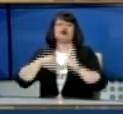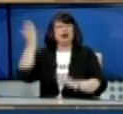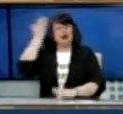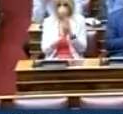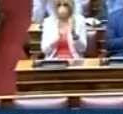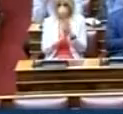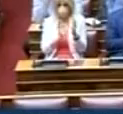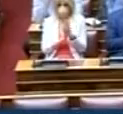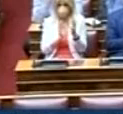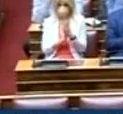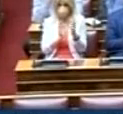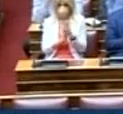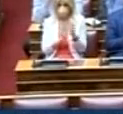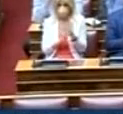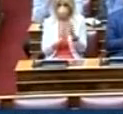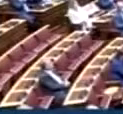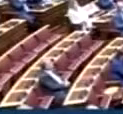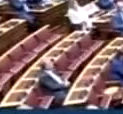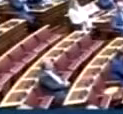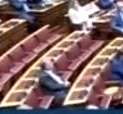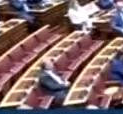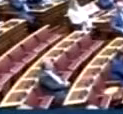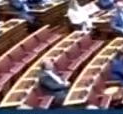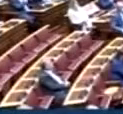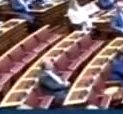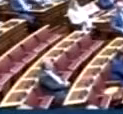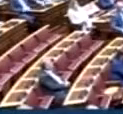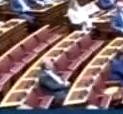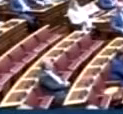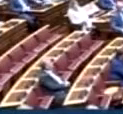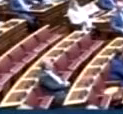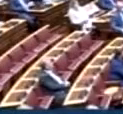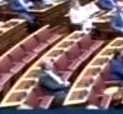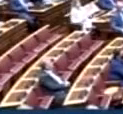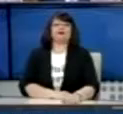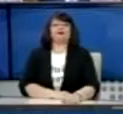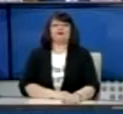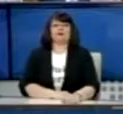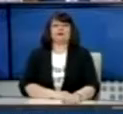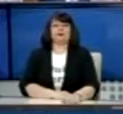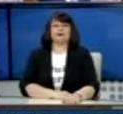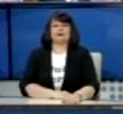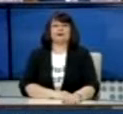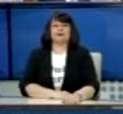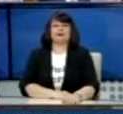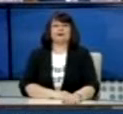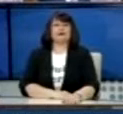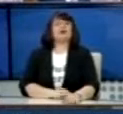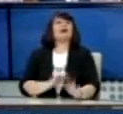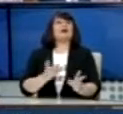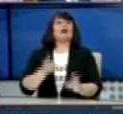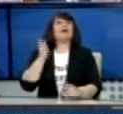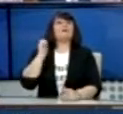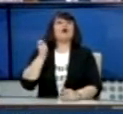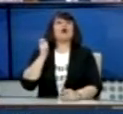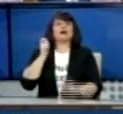ενεργειακή κρίση η οποία είναι πραγματικά και ουσιαστικά πρωτόγνωρη, μα η